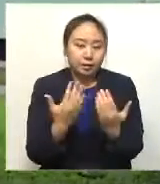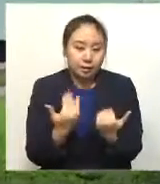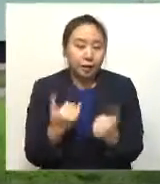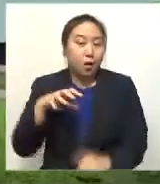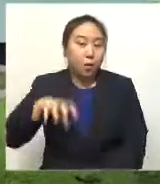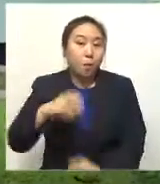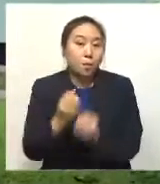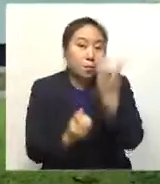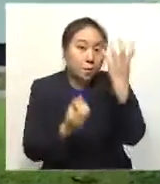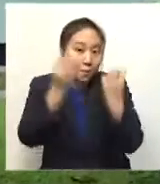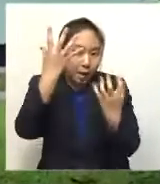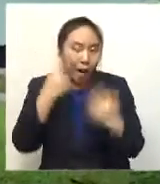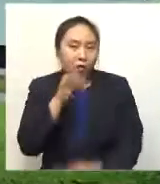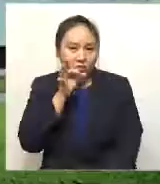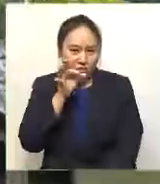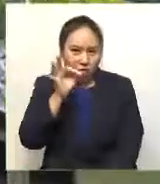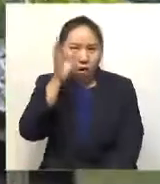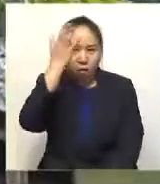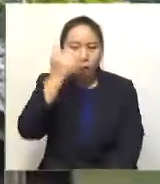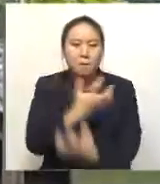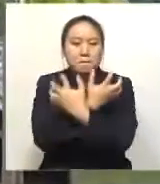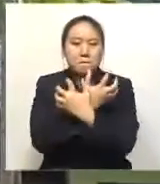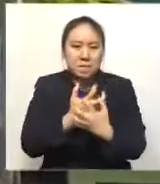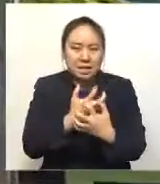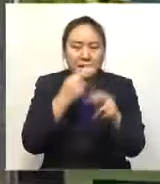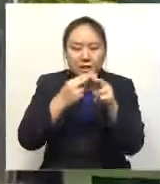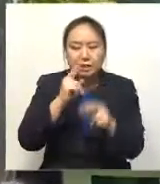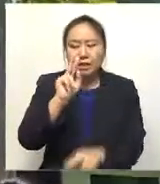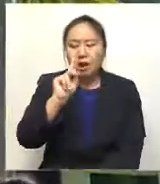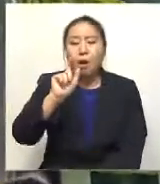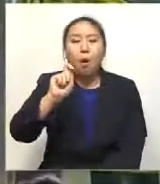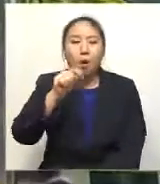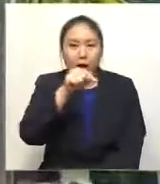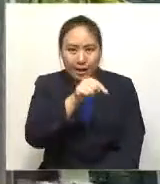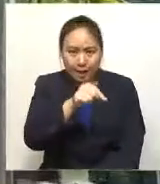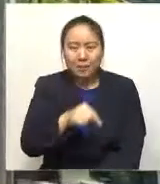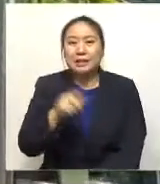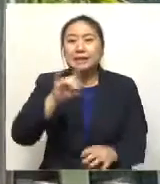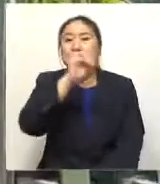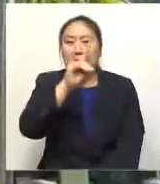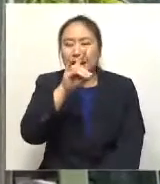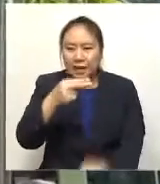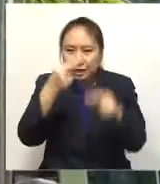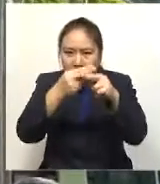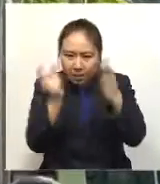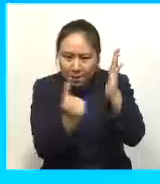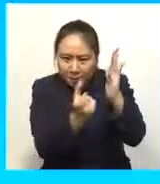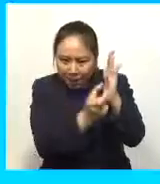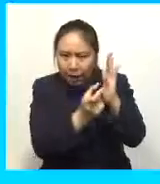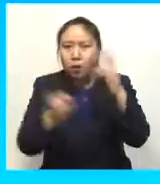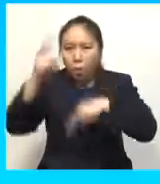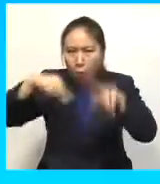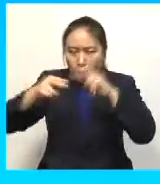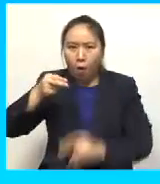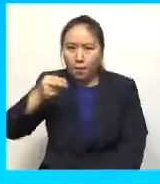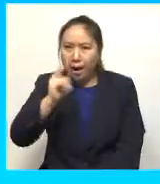และพันธุ์พืชแจ้งความดำเนินคดีนะคะเพราะว่าหมีขอเป็นสัตว์ป่าคุ้มครองลำดับที่194ตามพระราชบัญญัติสงวนและคุ้มคร